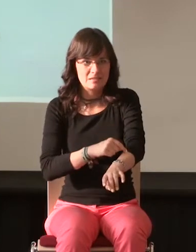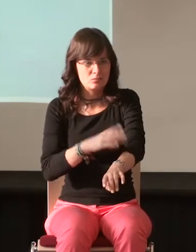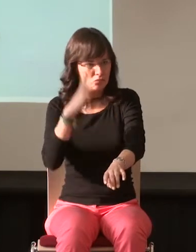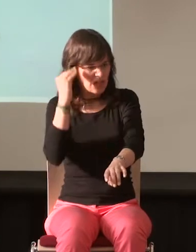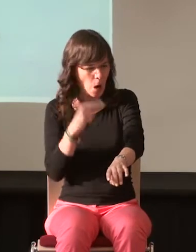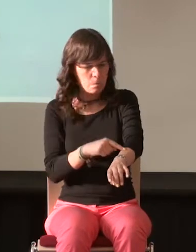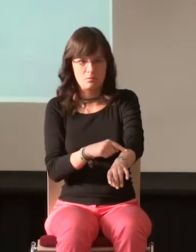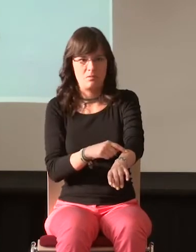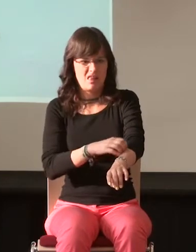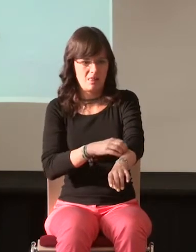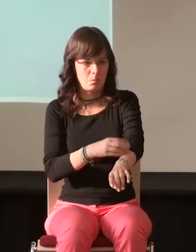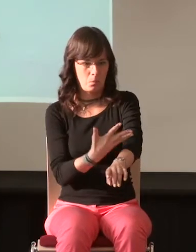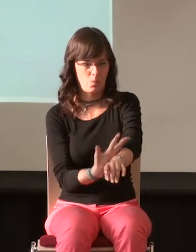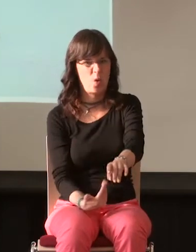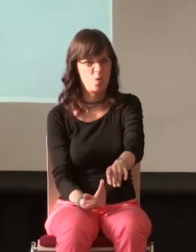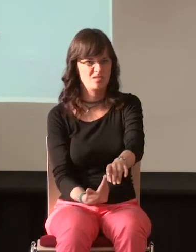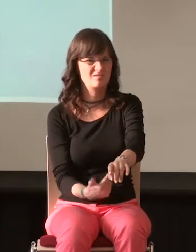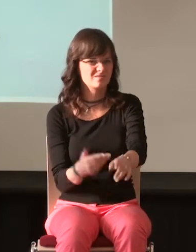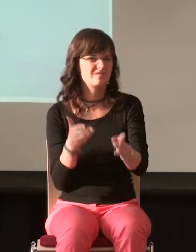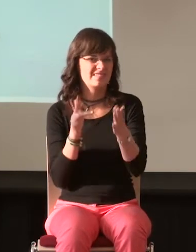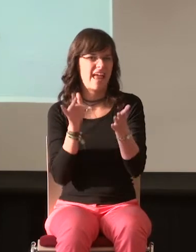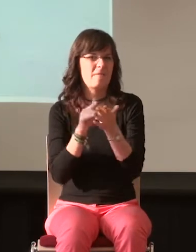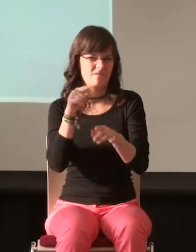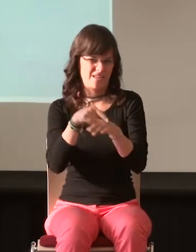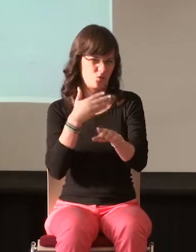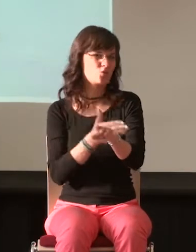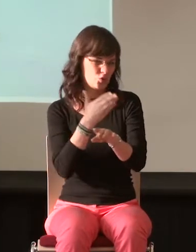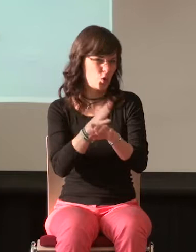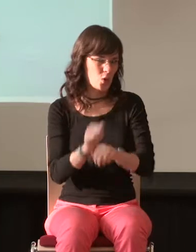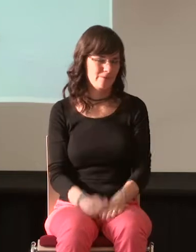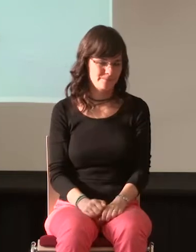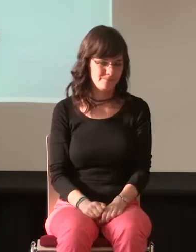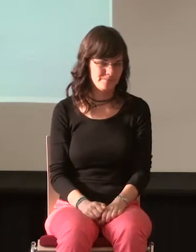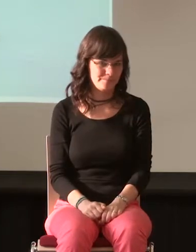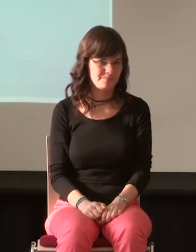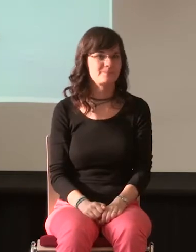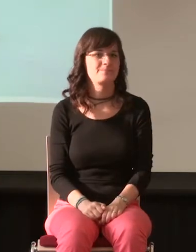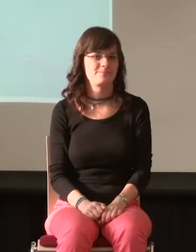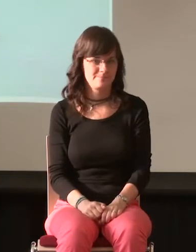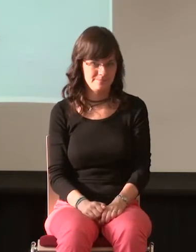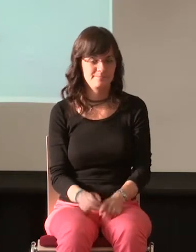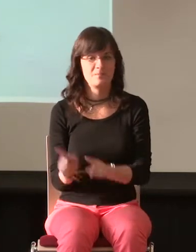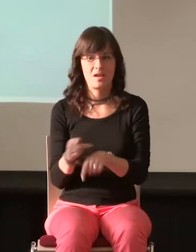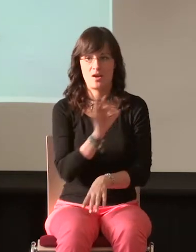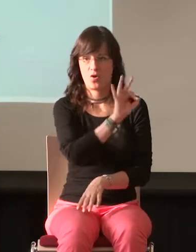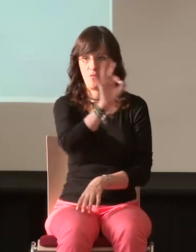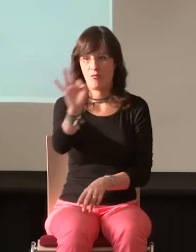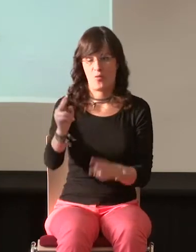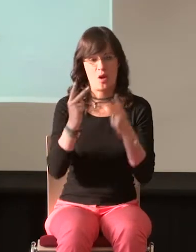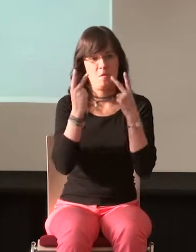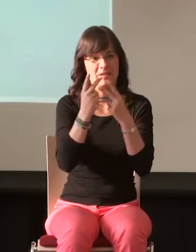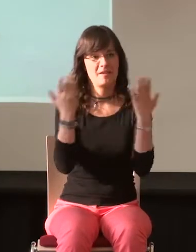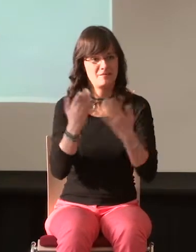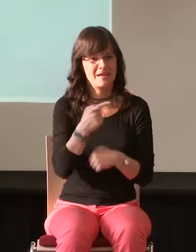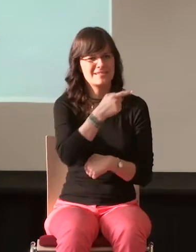denn, wie gesagt, die Empfindung ist gestört, dann habe ich noch ein Anliegen, was für Sie sehr wichtig ist, Sie sollen ja Sport treiben,